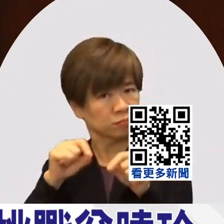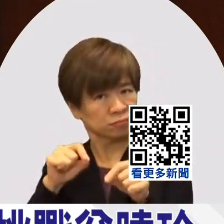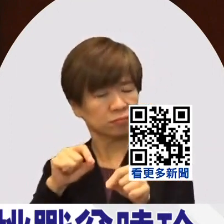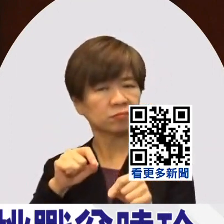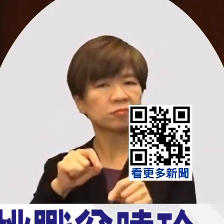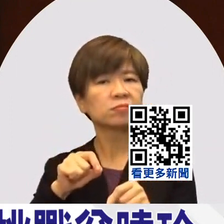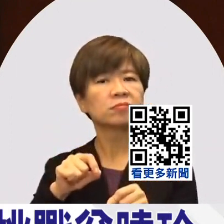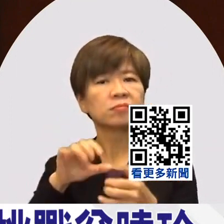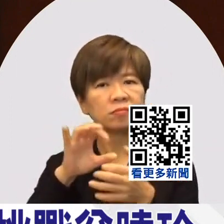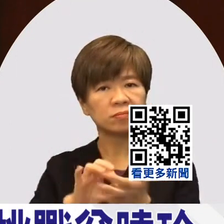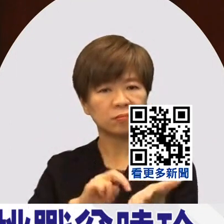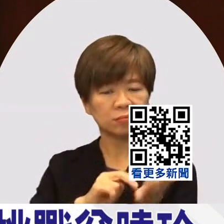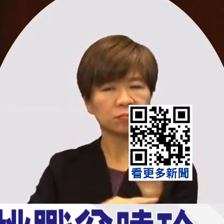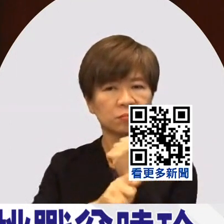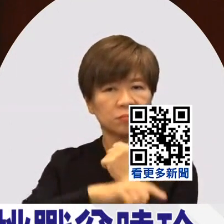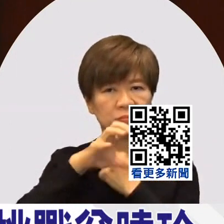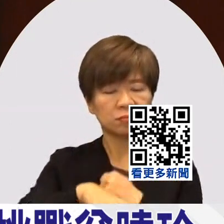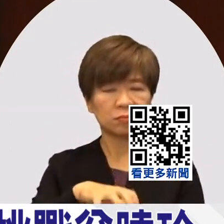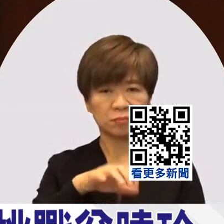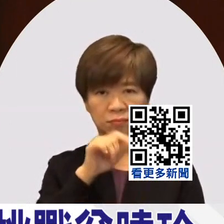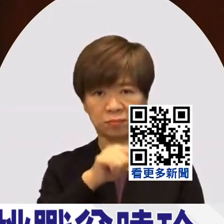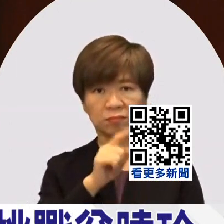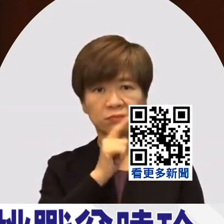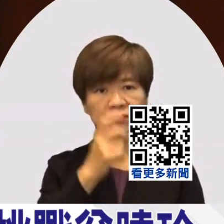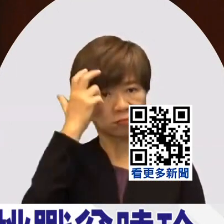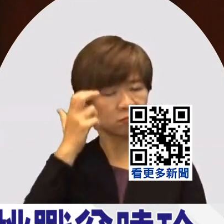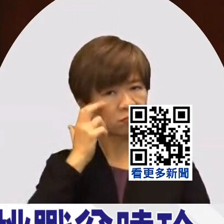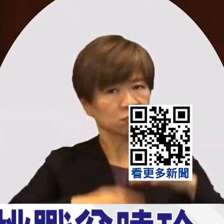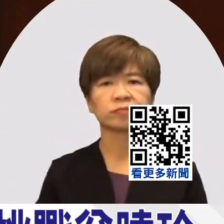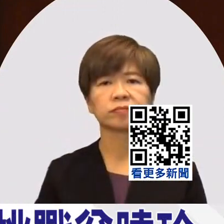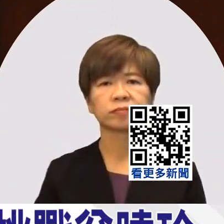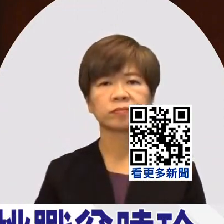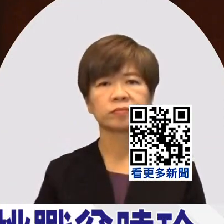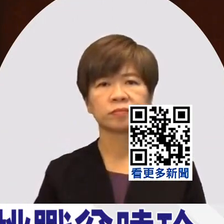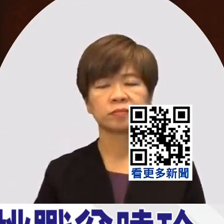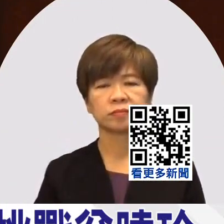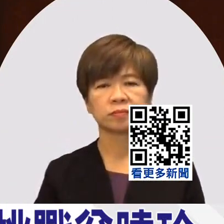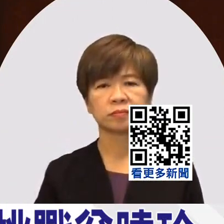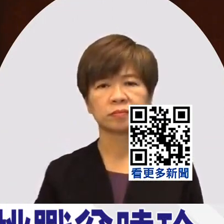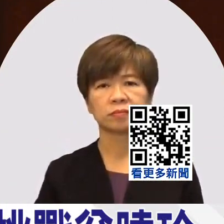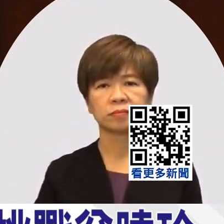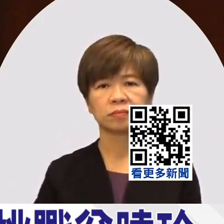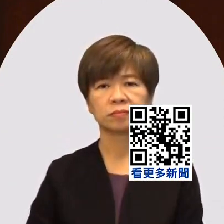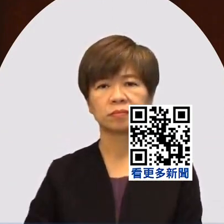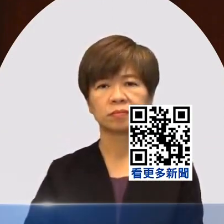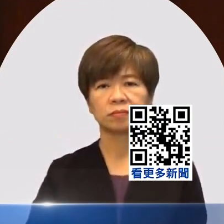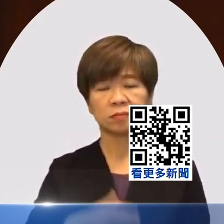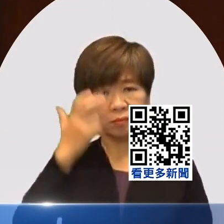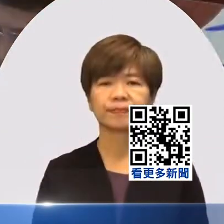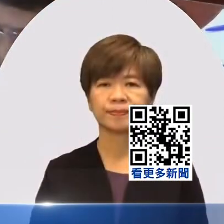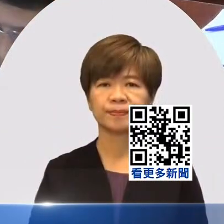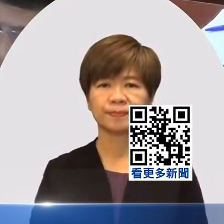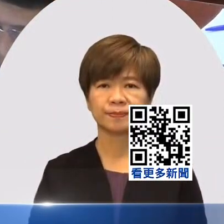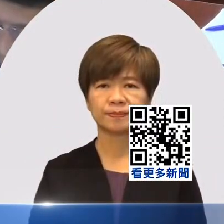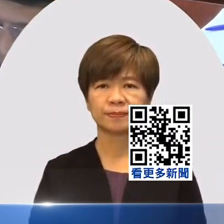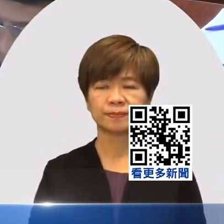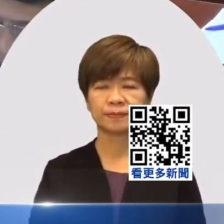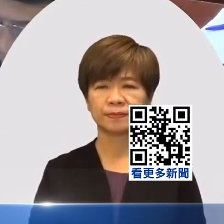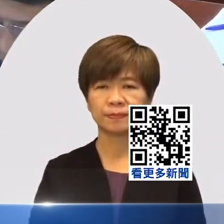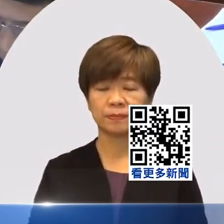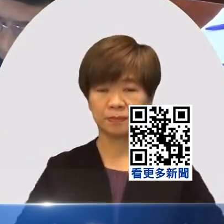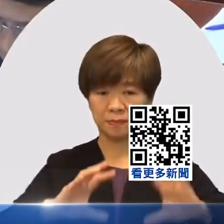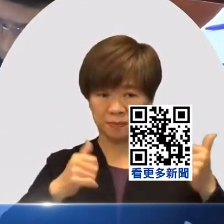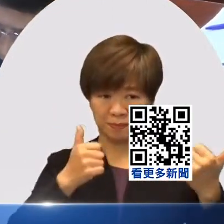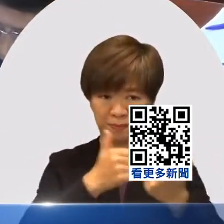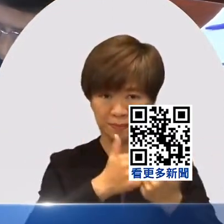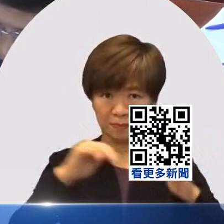质疑，难道国会比较大吗？ 立法院说没有违宪就没有违宪了，那是不是我们的宪法里面有所谓的国会优位？ 我没有说国